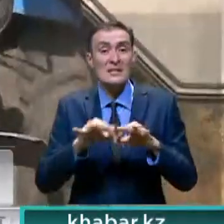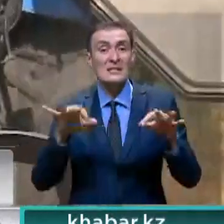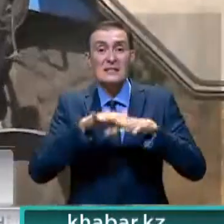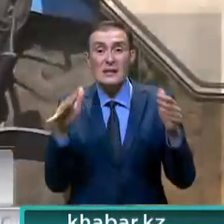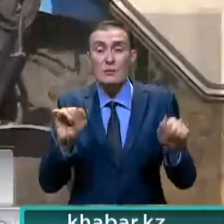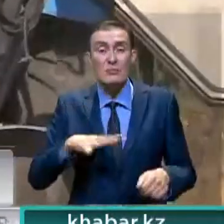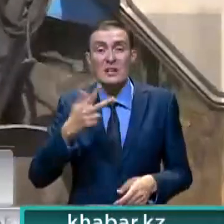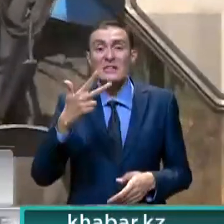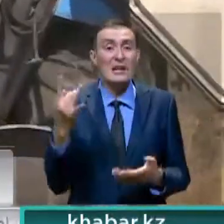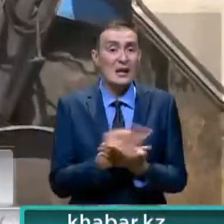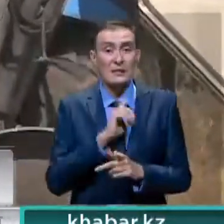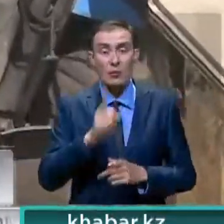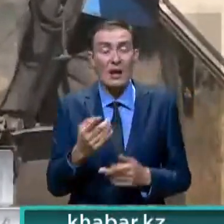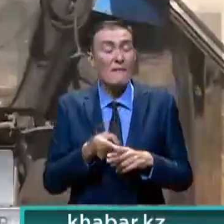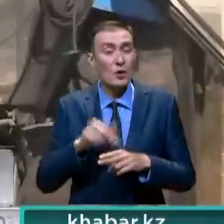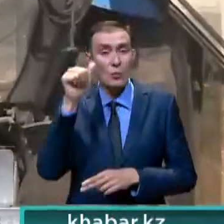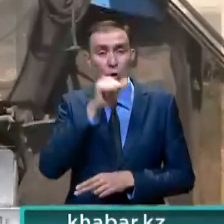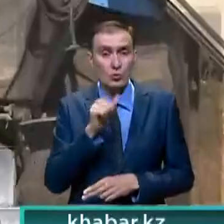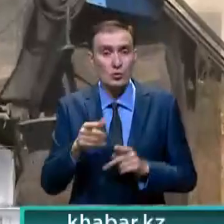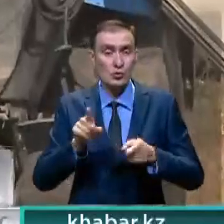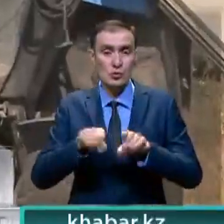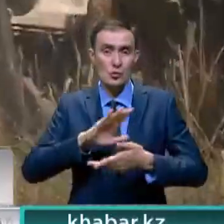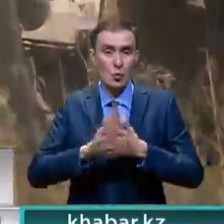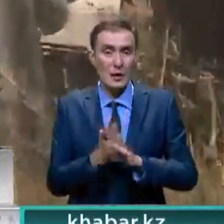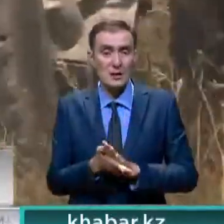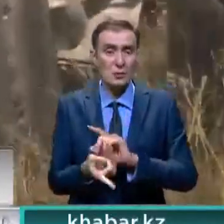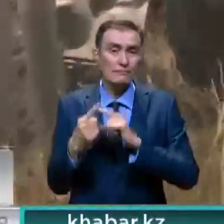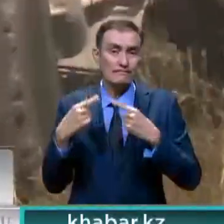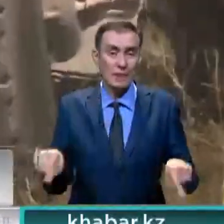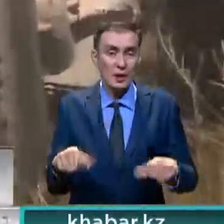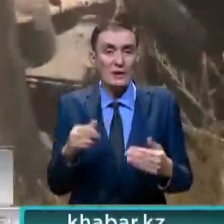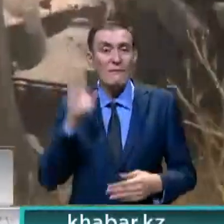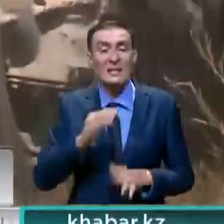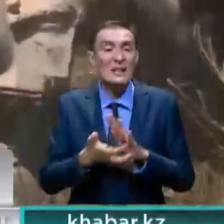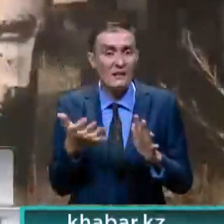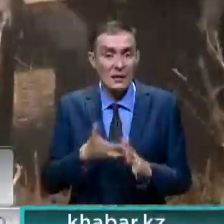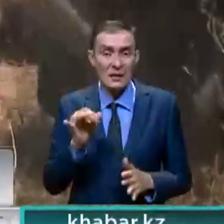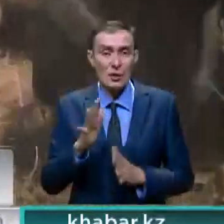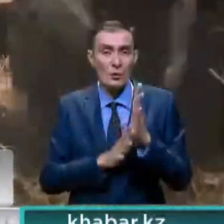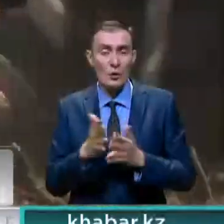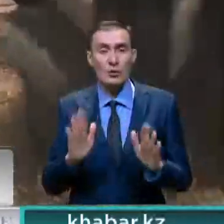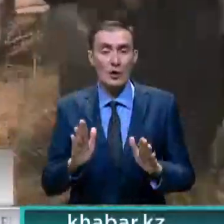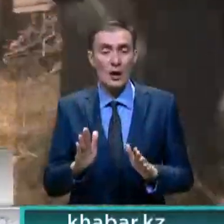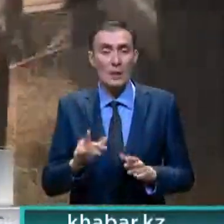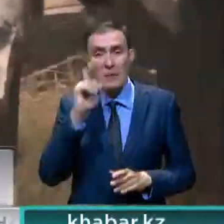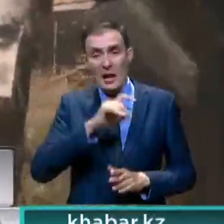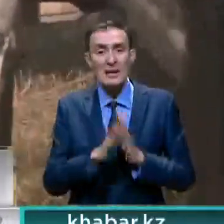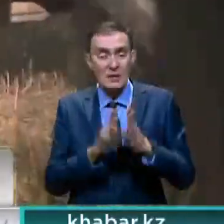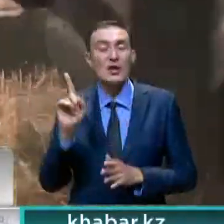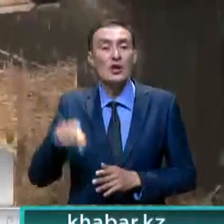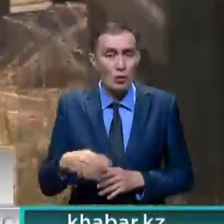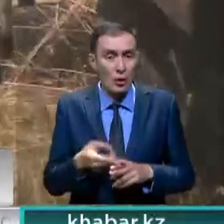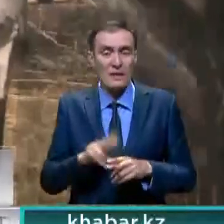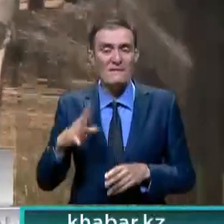было трижды за сезон. В этом году картина другая, воды нет, а поэтому и вместо урожая лишь одна полынь. Но ее